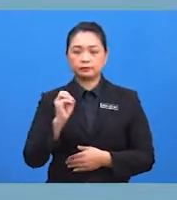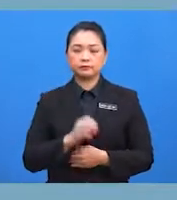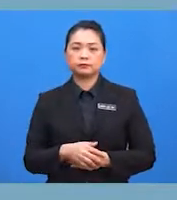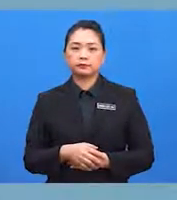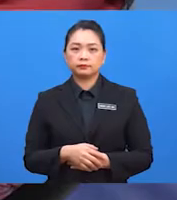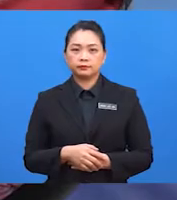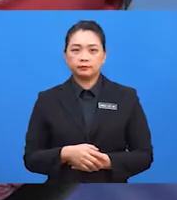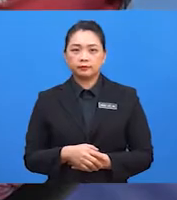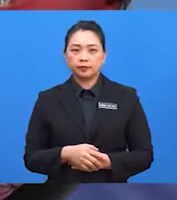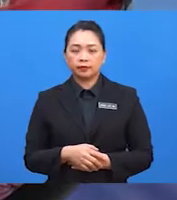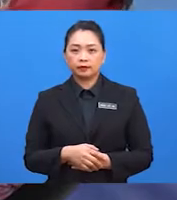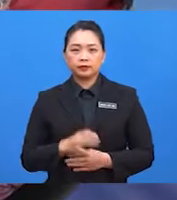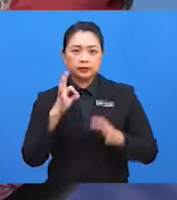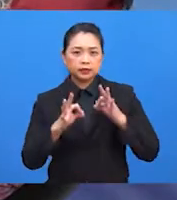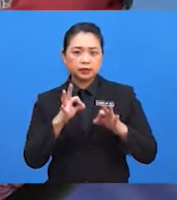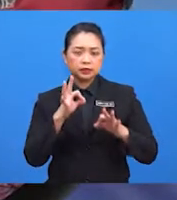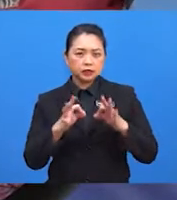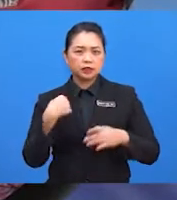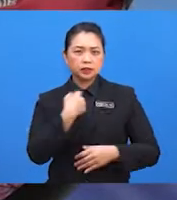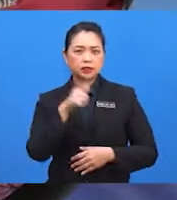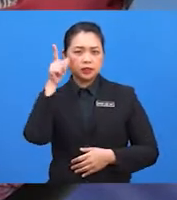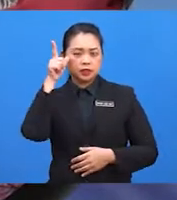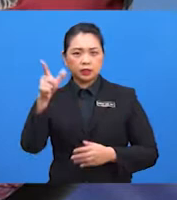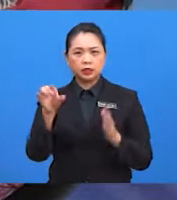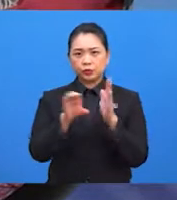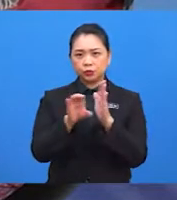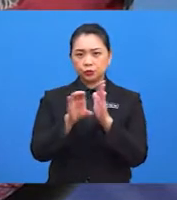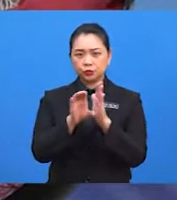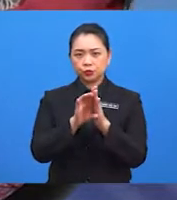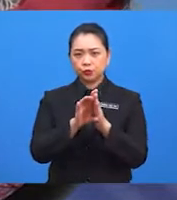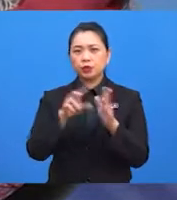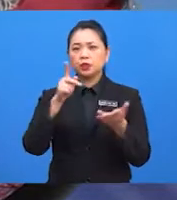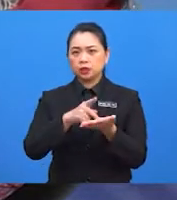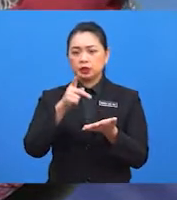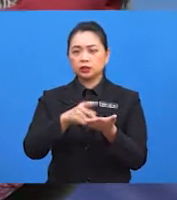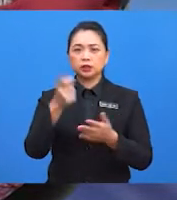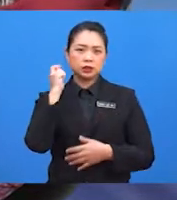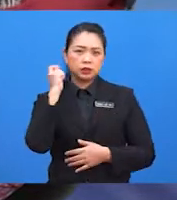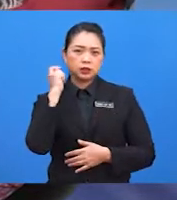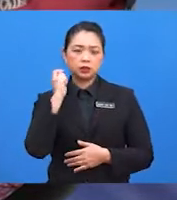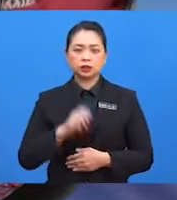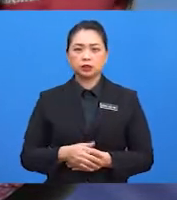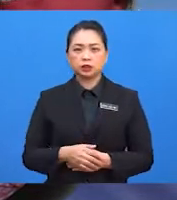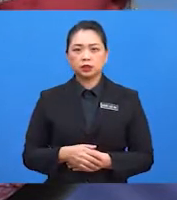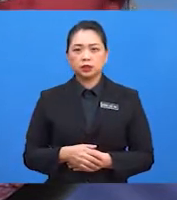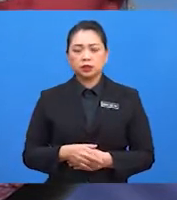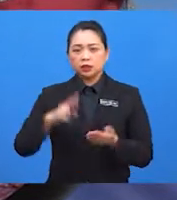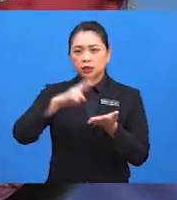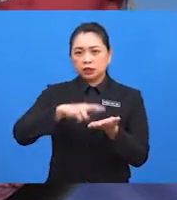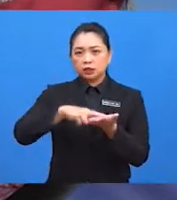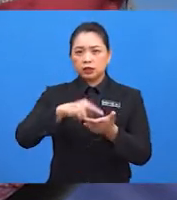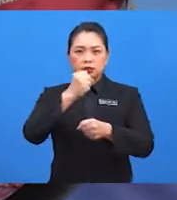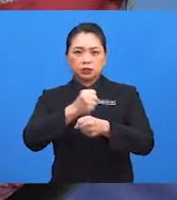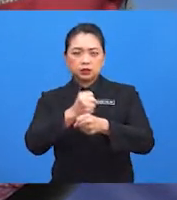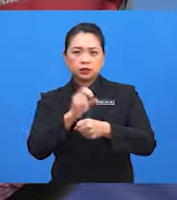3.54%. Jika kita melihat contoh pengiraan yang Cikgu Ishak buat sebentar tadi, kadar pengangguran